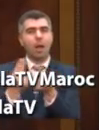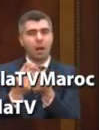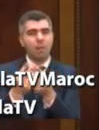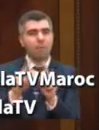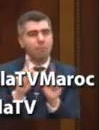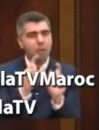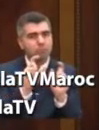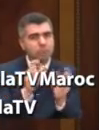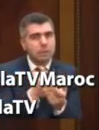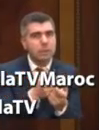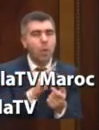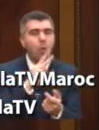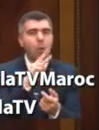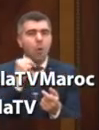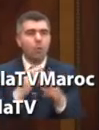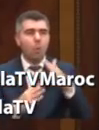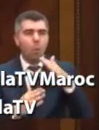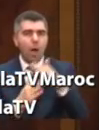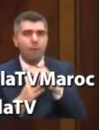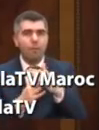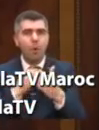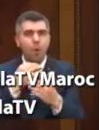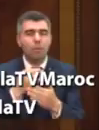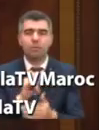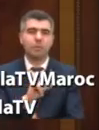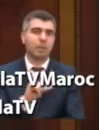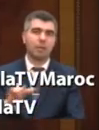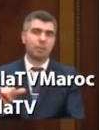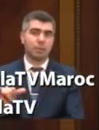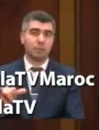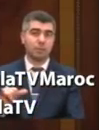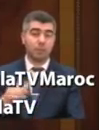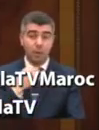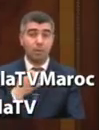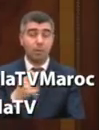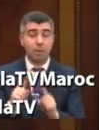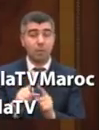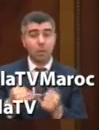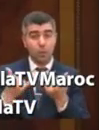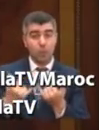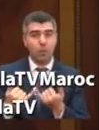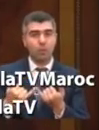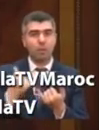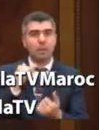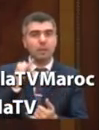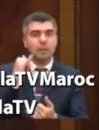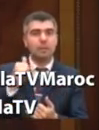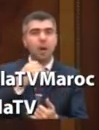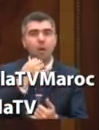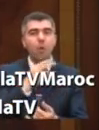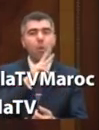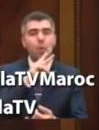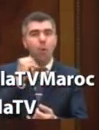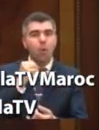او جزاء. حضرات السيدات والساده، اننا واذ نحمل الاحتلال الاسرائيلي مسؤوليه ما تقترفه يوميا في حق